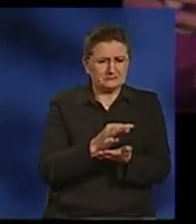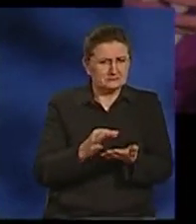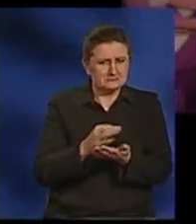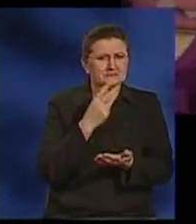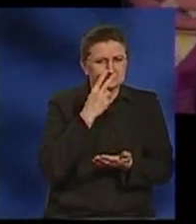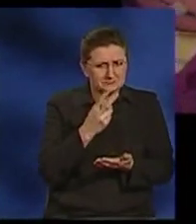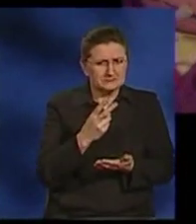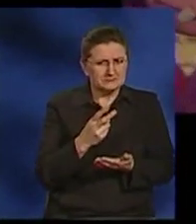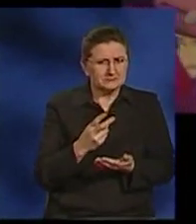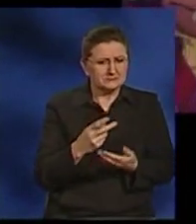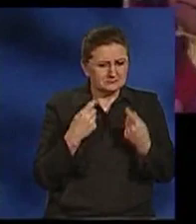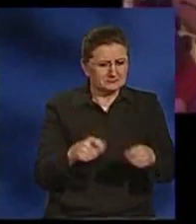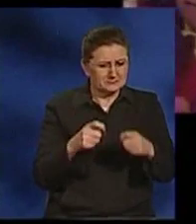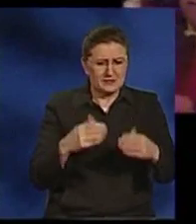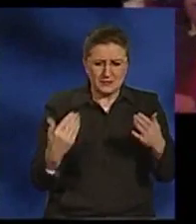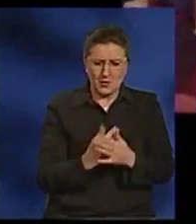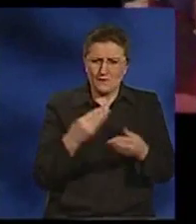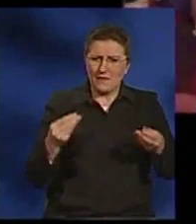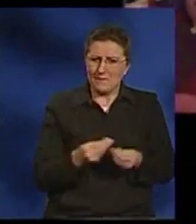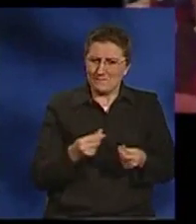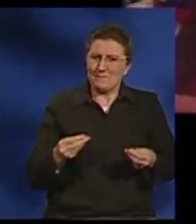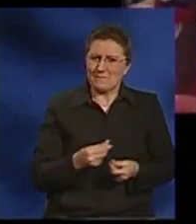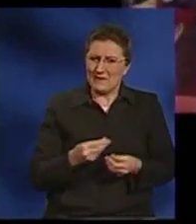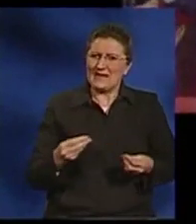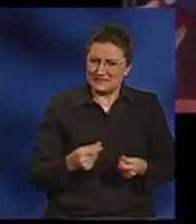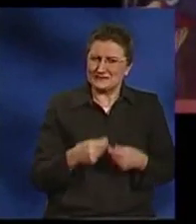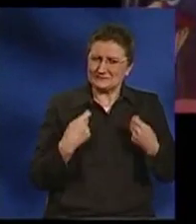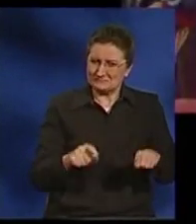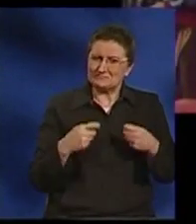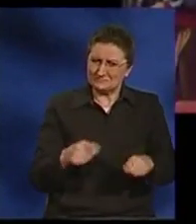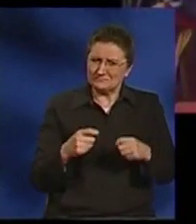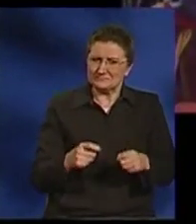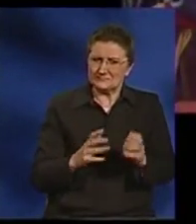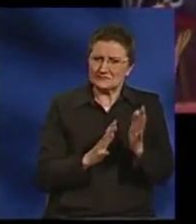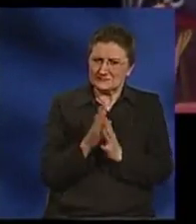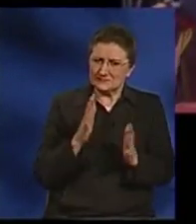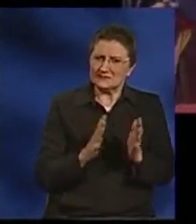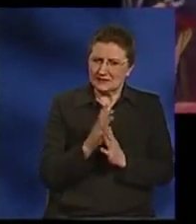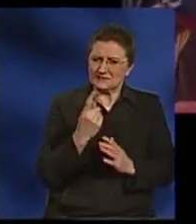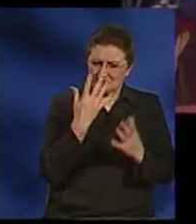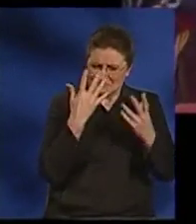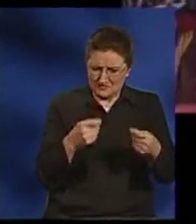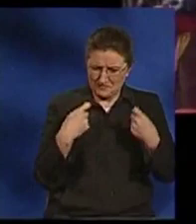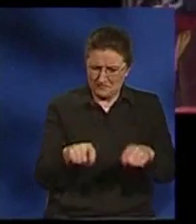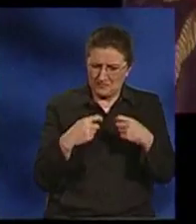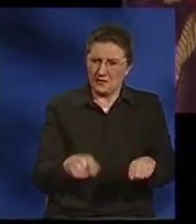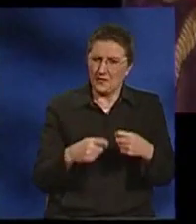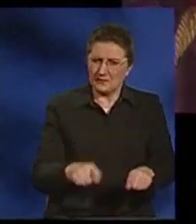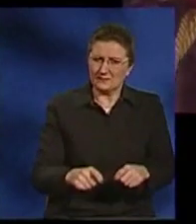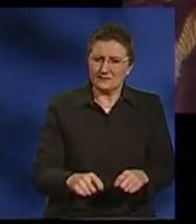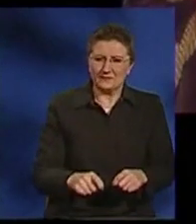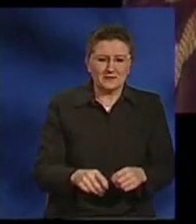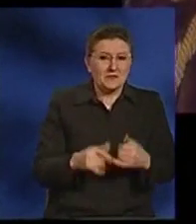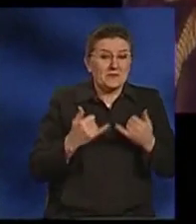скажешь о нашем новом бизнесе? Неплохая выручка Для одного дня, правда? Еще